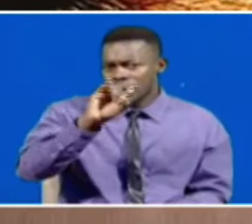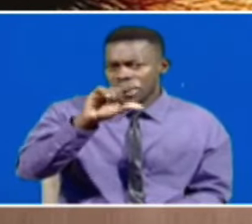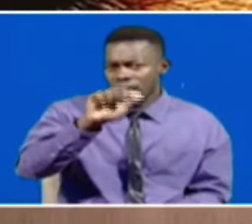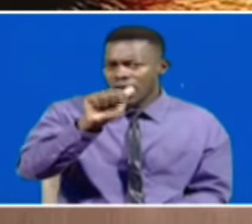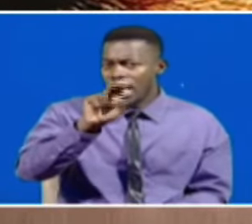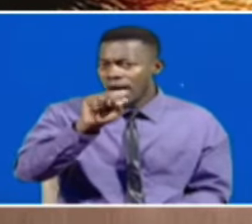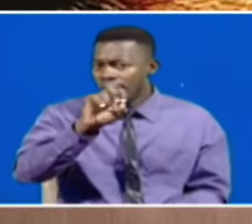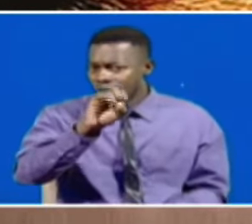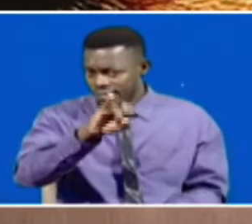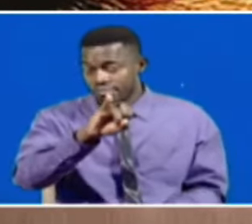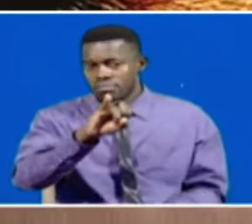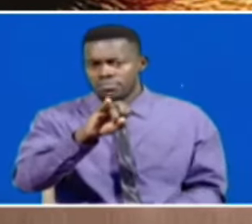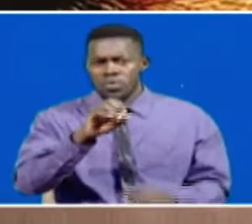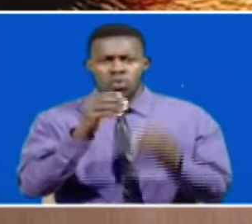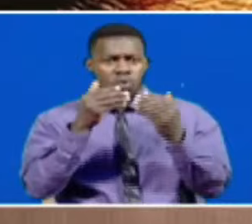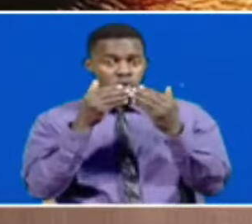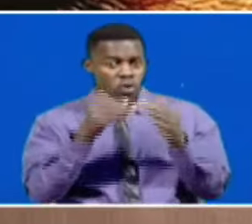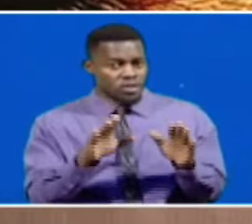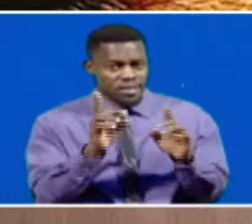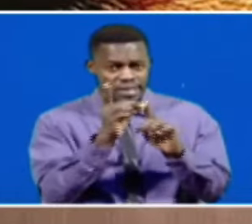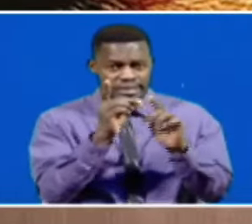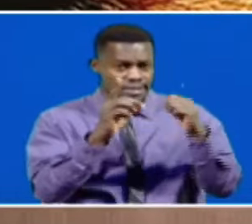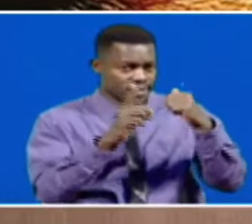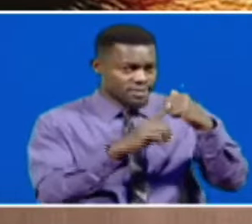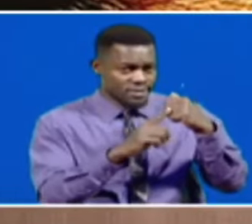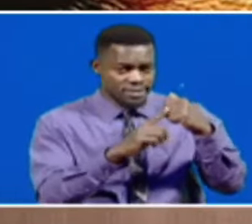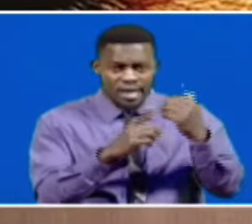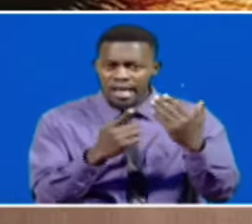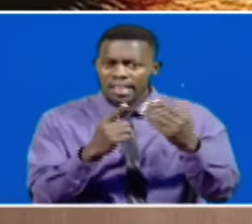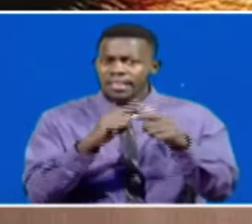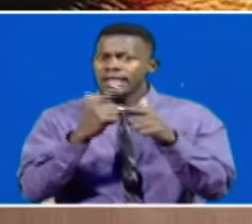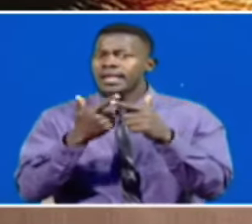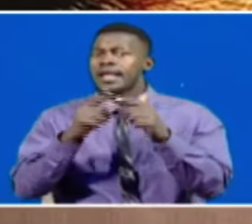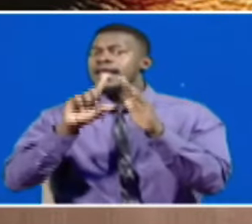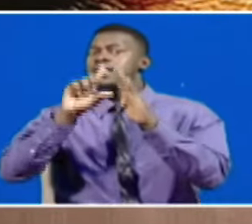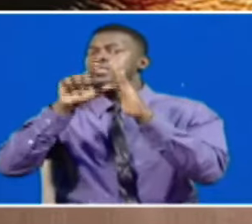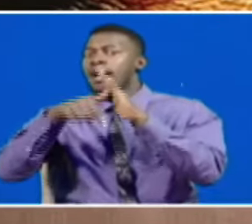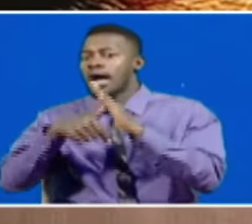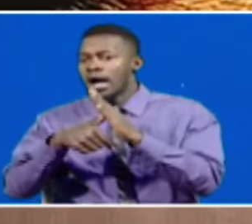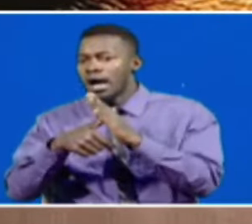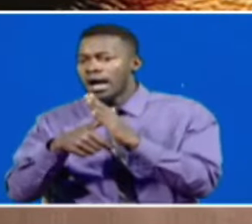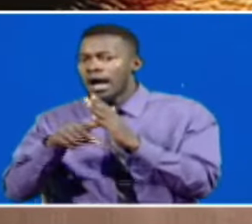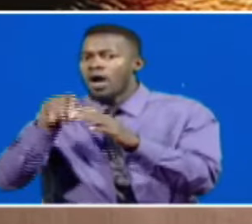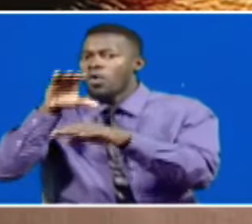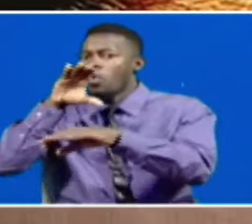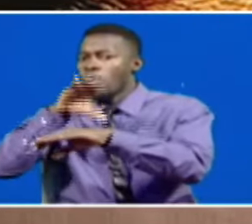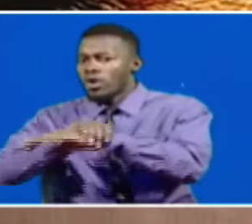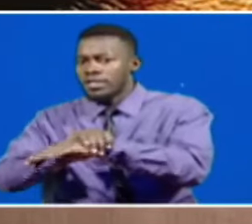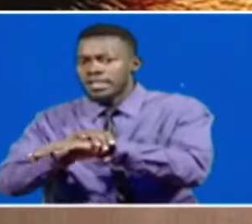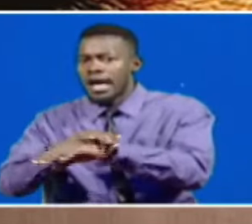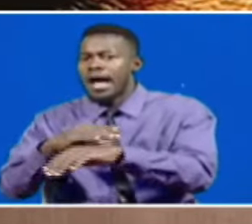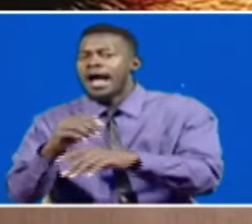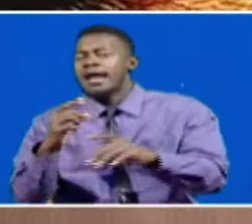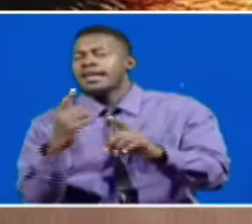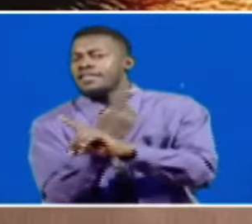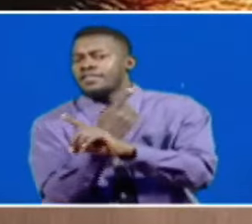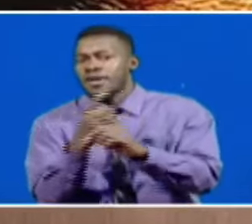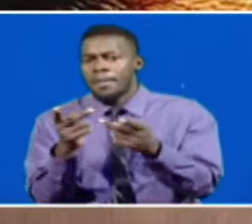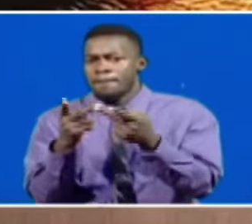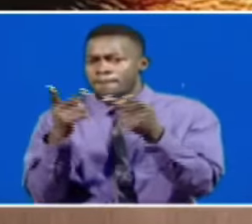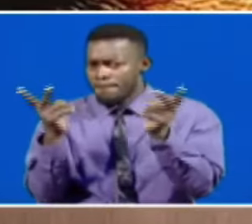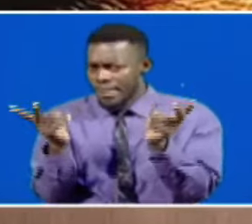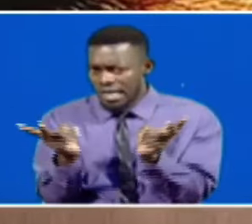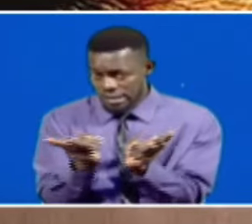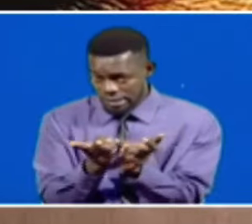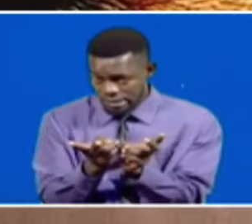aliro kupe tarehe Sita kupaa Siku mbili baad nyumbani kwa MK ambaye alatia akiwa na mbwa